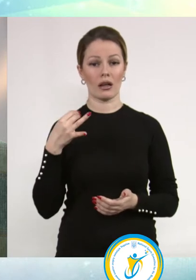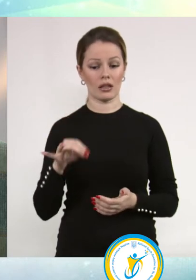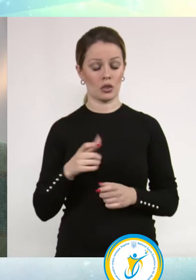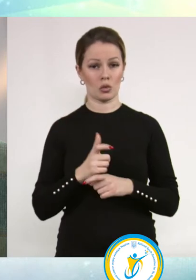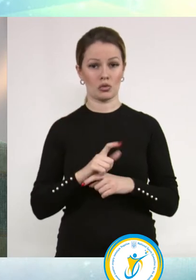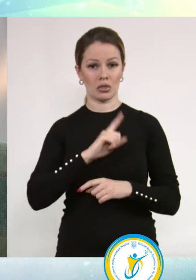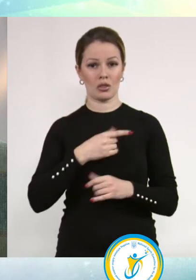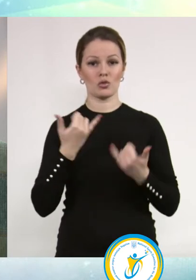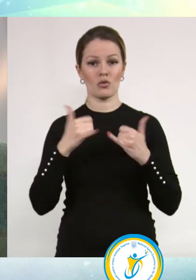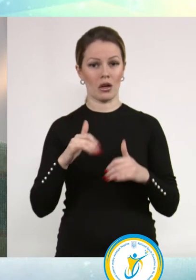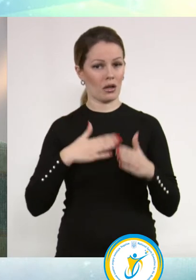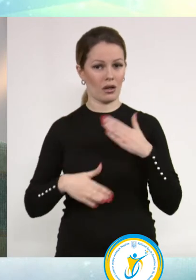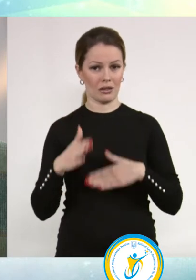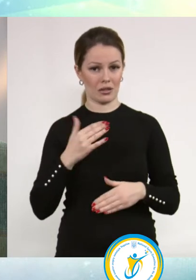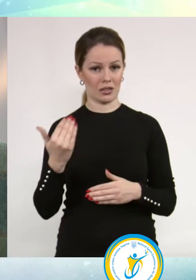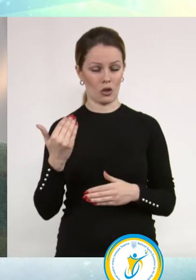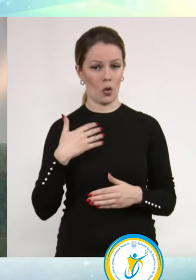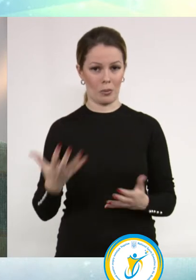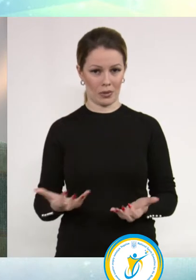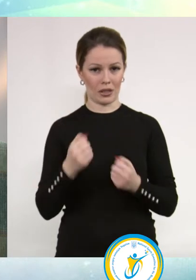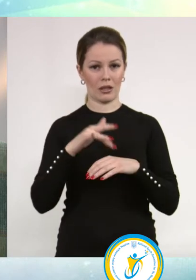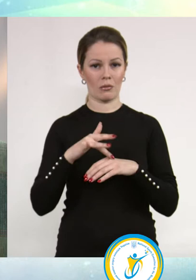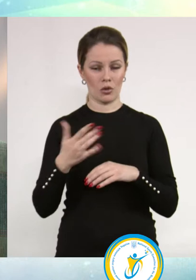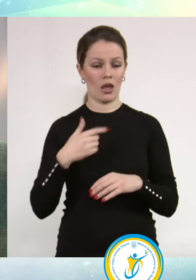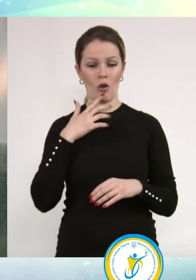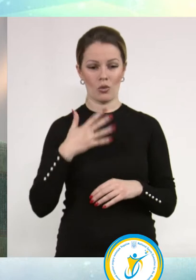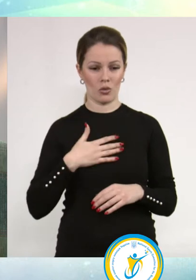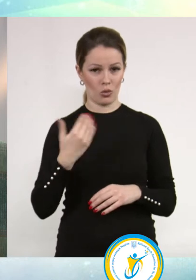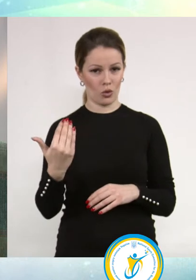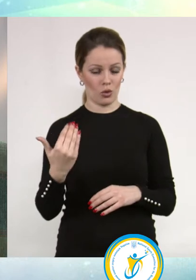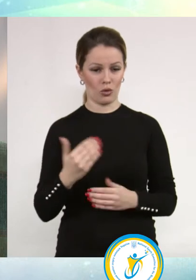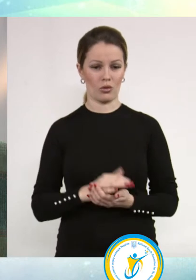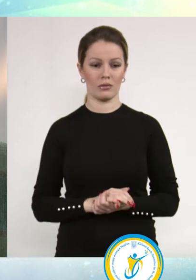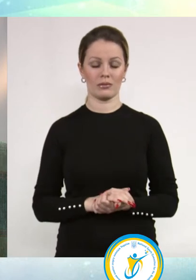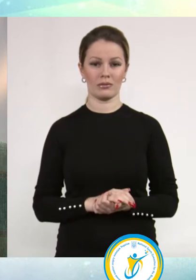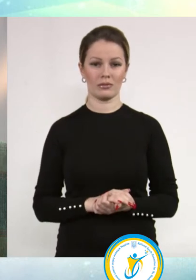дуже сильно здивував, я за нього дуже рада, це мій кум, я його люблю.